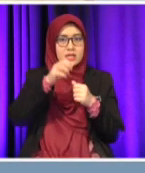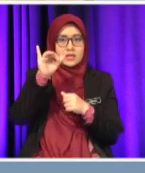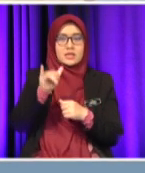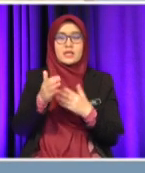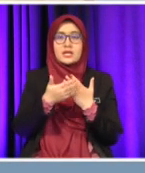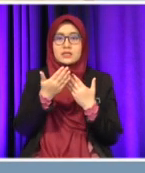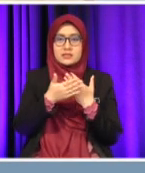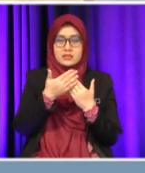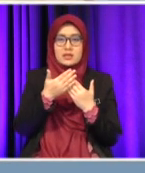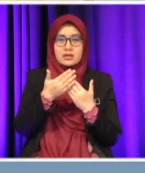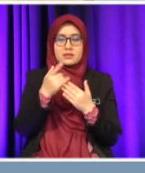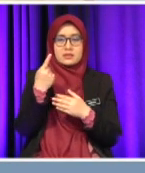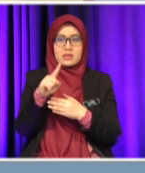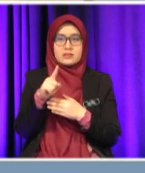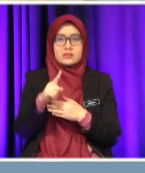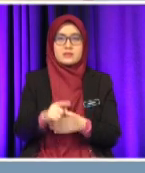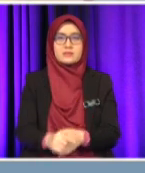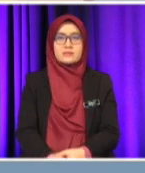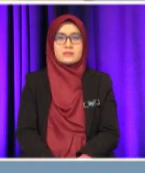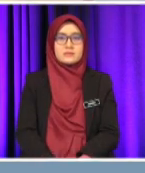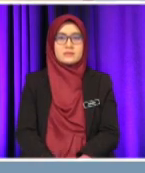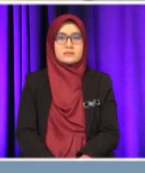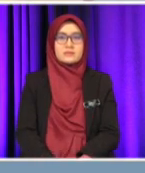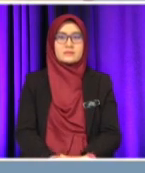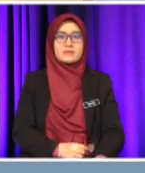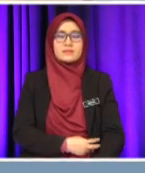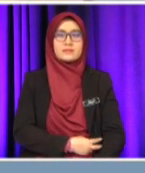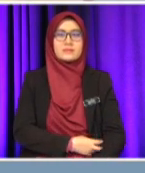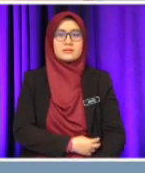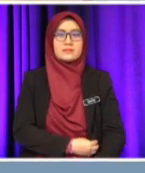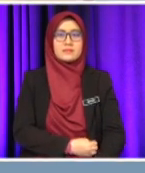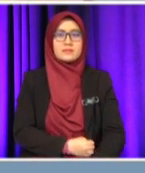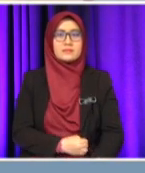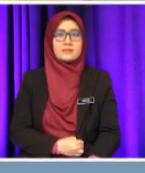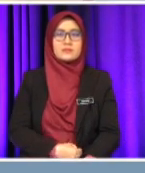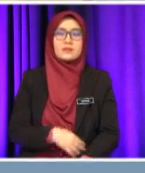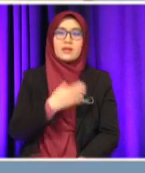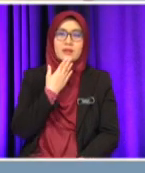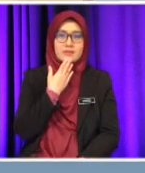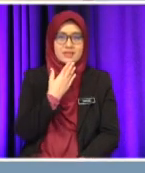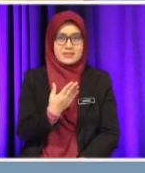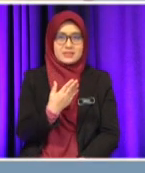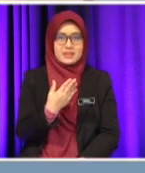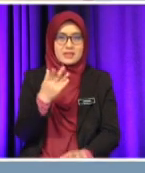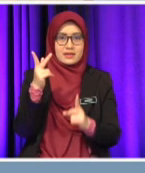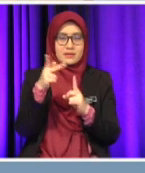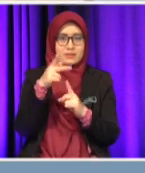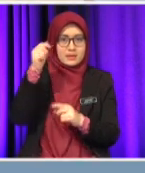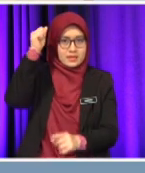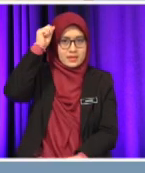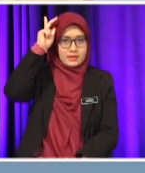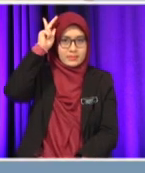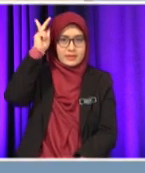inilah yang bahasa Melayu itu mudah untuk kita ingat Oke terima kasih baik khususnya